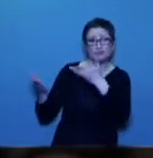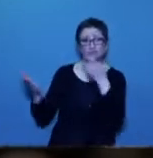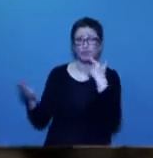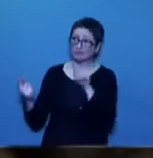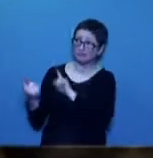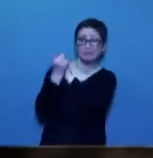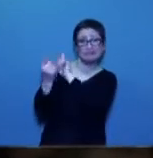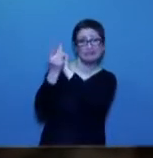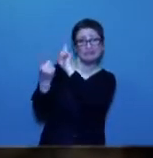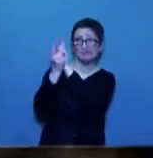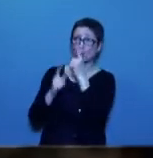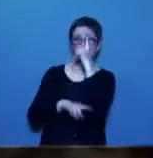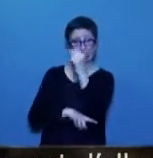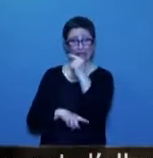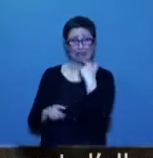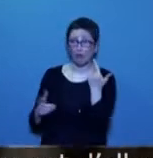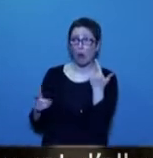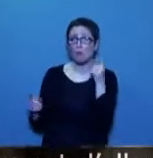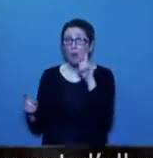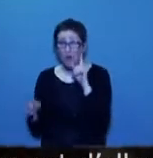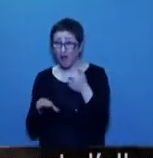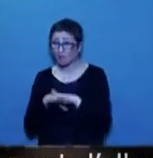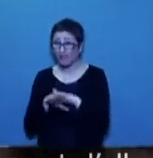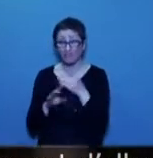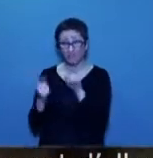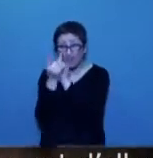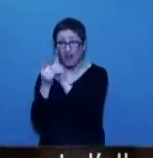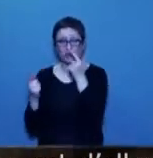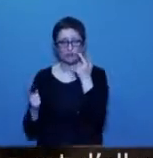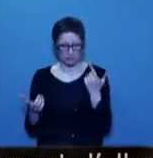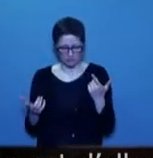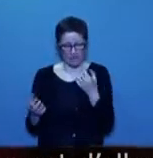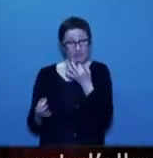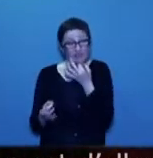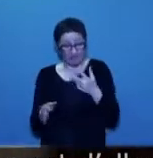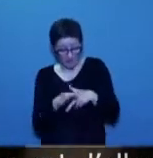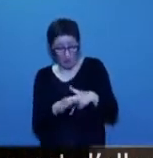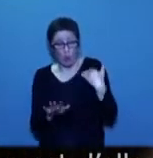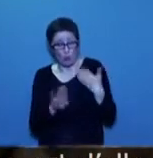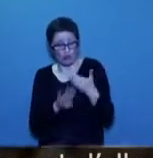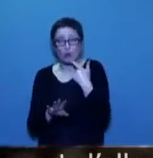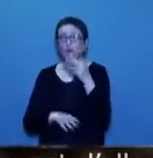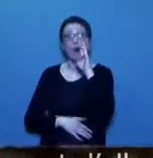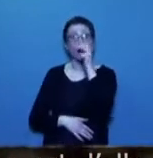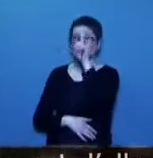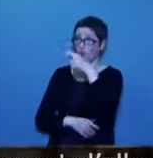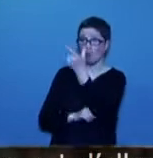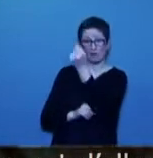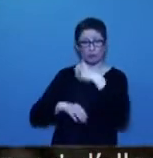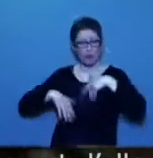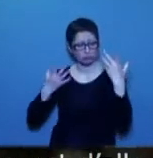avec Monsieur Poutine, pour la raison que je dis depuis le début qu'il faut faire des Russes des partenaires, quelle que soit la